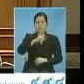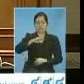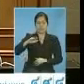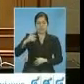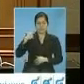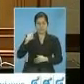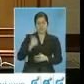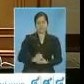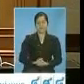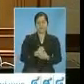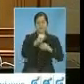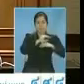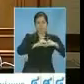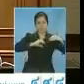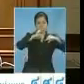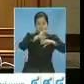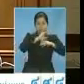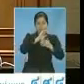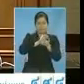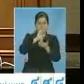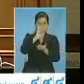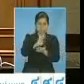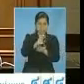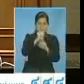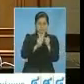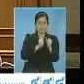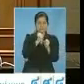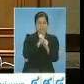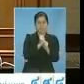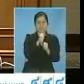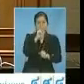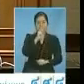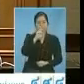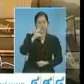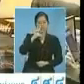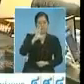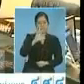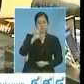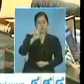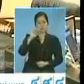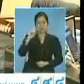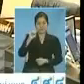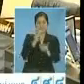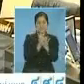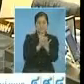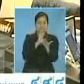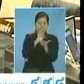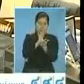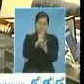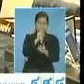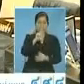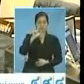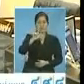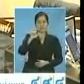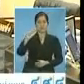ใต้โครงการการลงทุนเพื่ออนาคตไทย2020ในวงเงิน2ล้านล้านบาทค่ะซึ่งกับเรียนท่าน